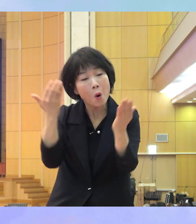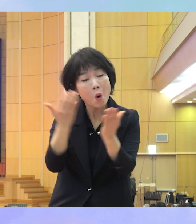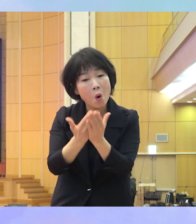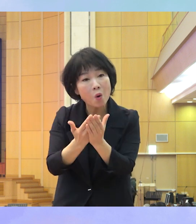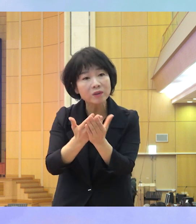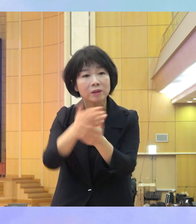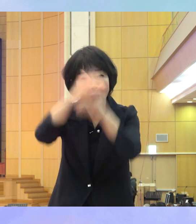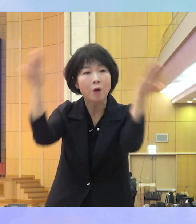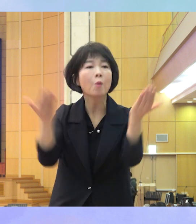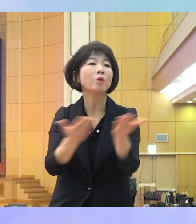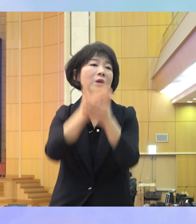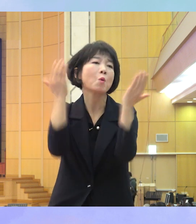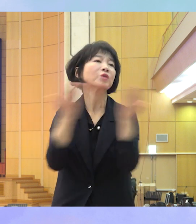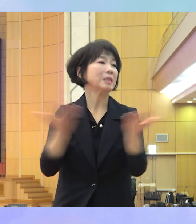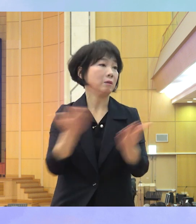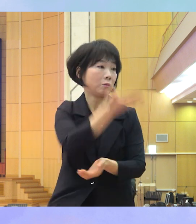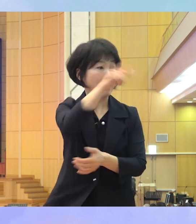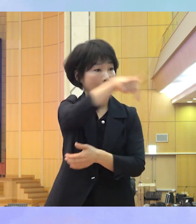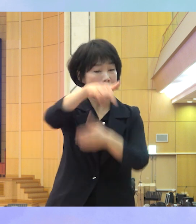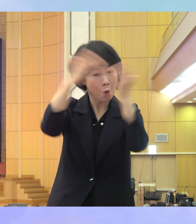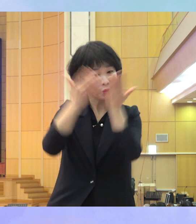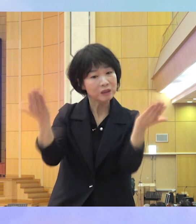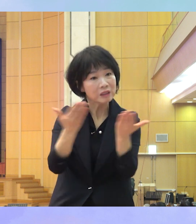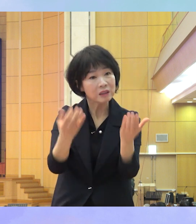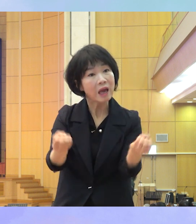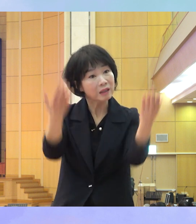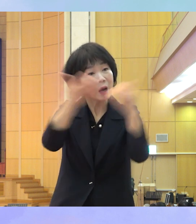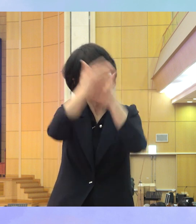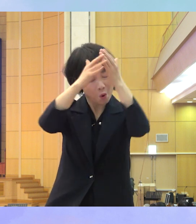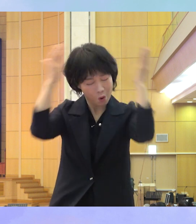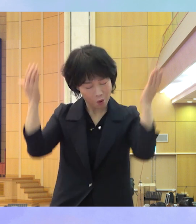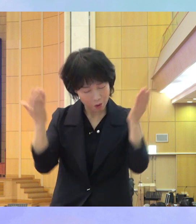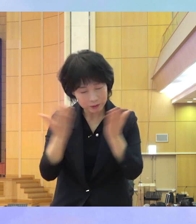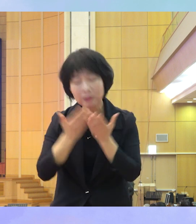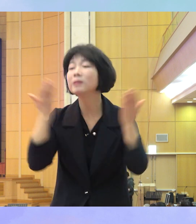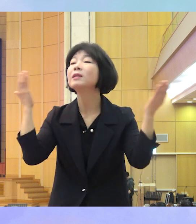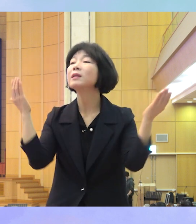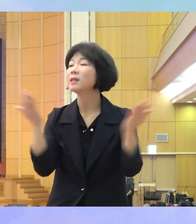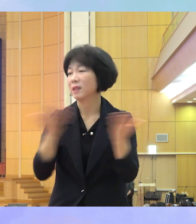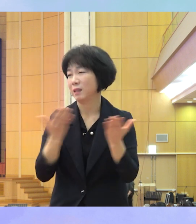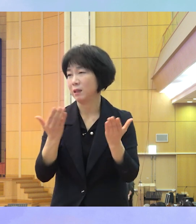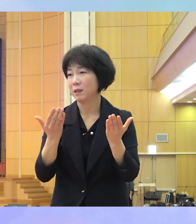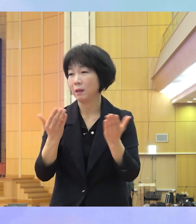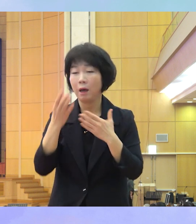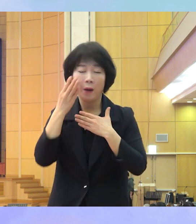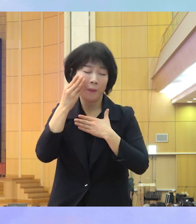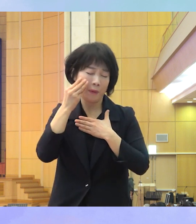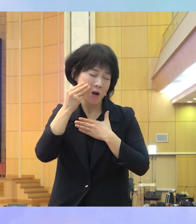모든 범사가, 너의 모든 행사가, 너의 모든 일이